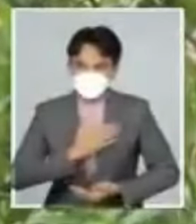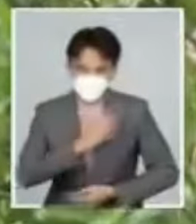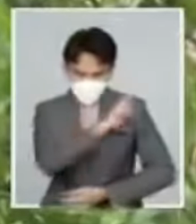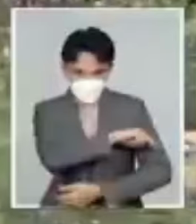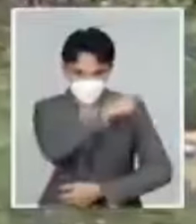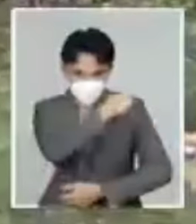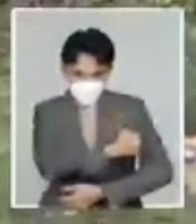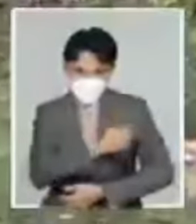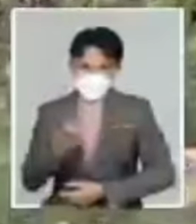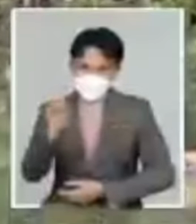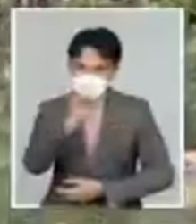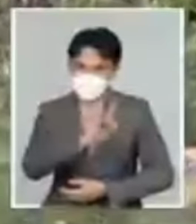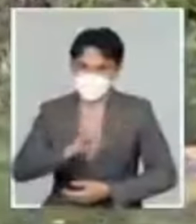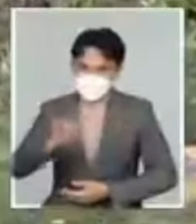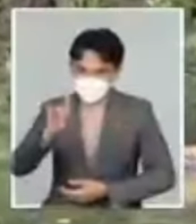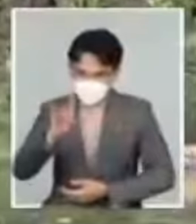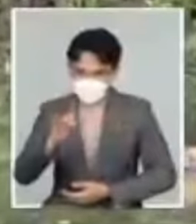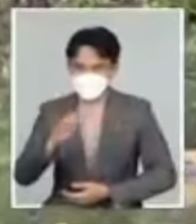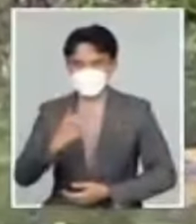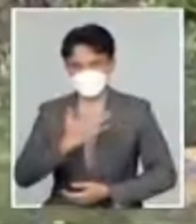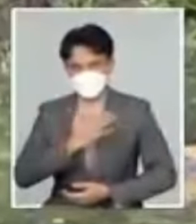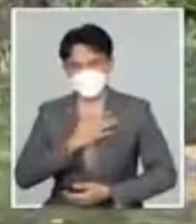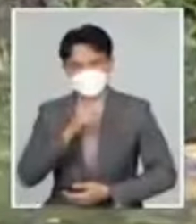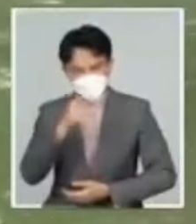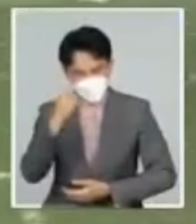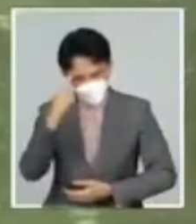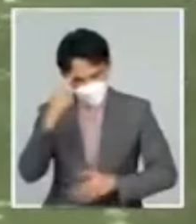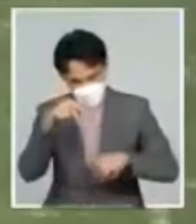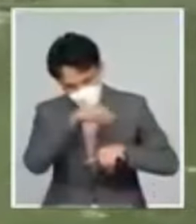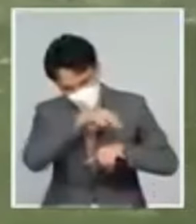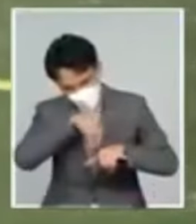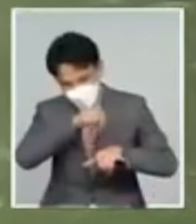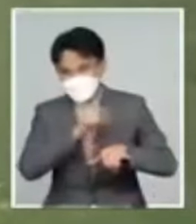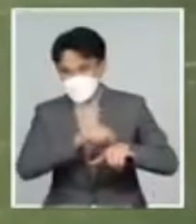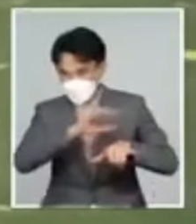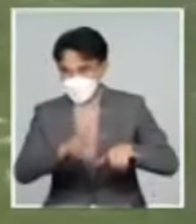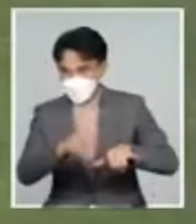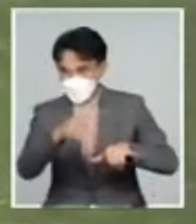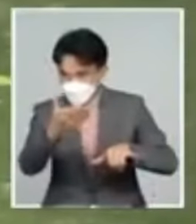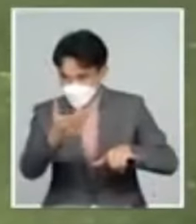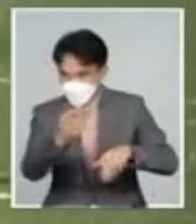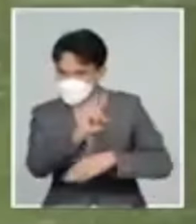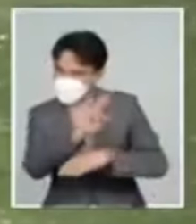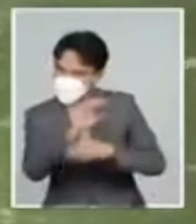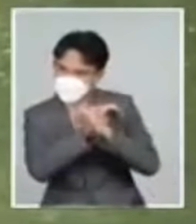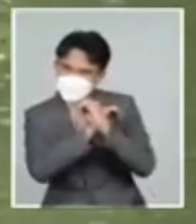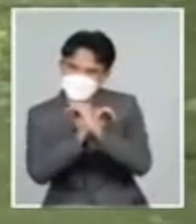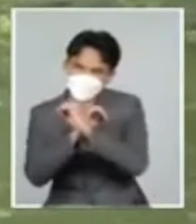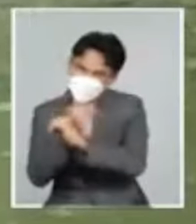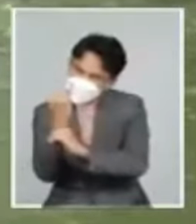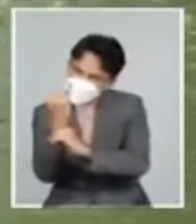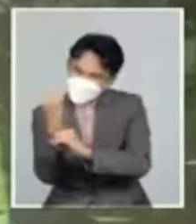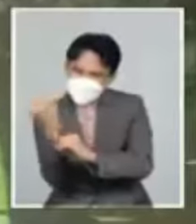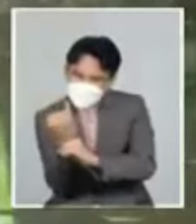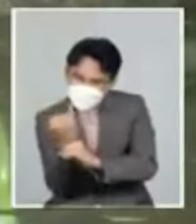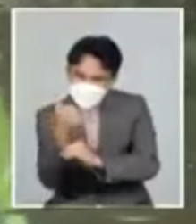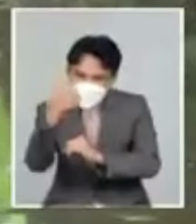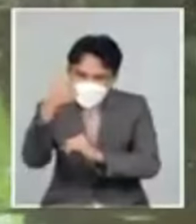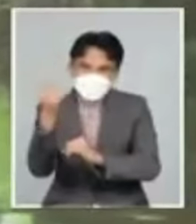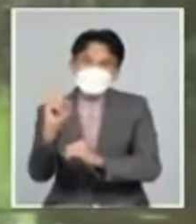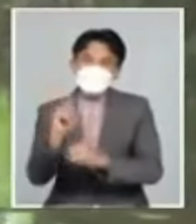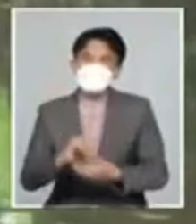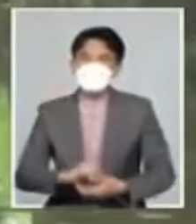พทย์เราจะรักษาตัวนี้เราต้องรู้จักเขาให้มากขึ้นมันยังไม่มีข้อมูลเกี่ยวกับว่าเขาระบบภูมิคุ้มกันมันดีไม่ดียังไงแล้วปก